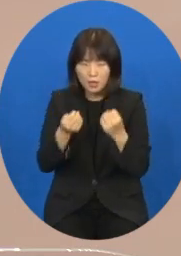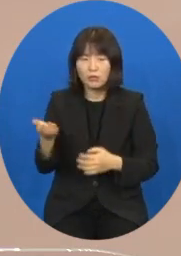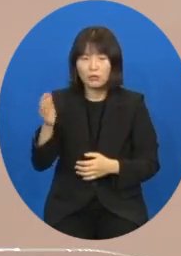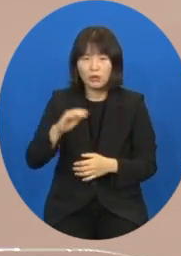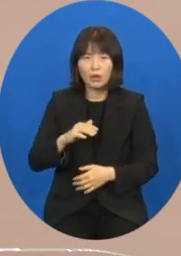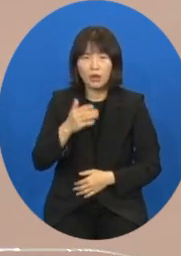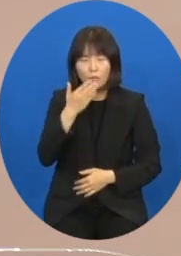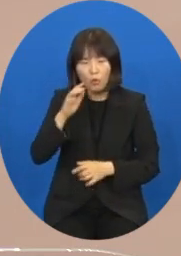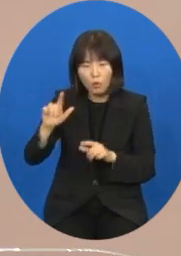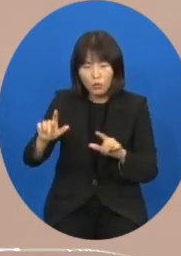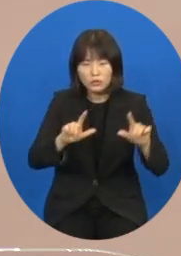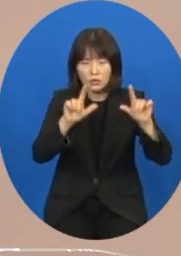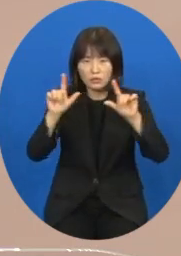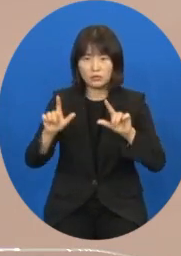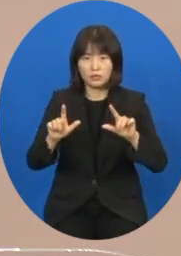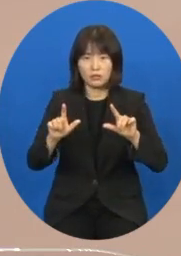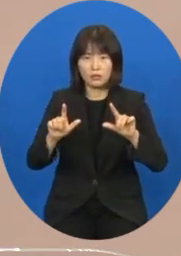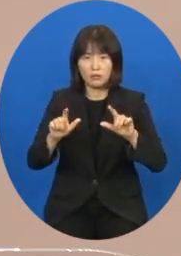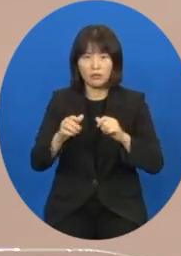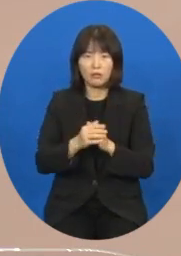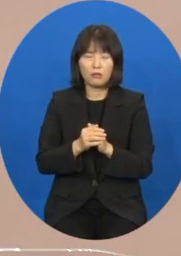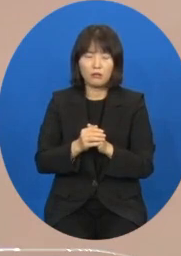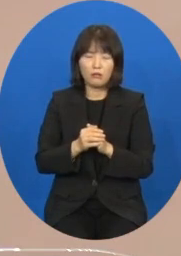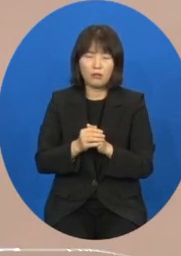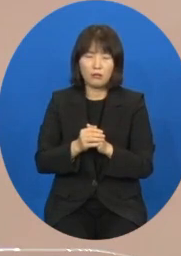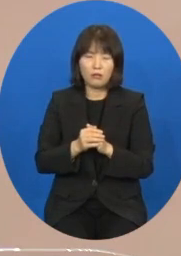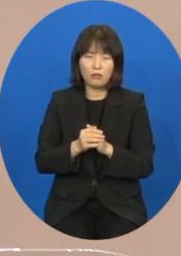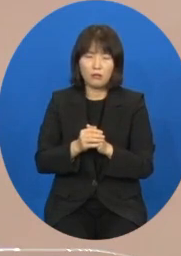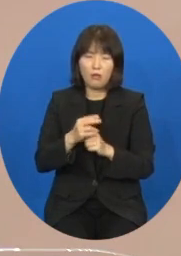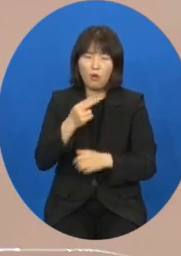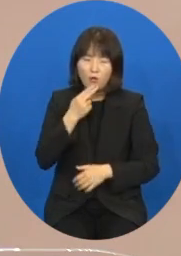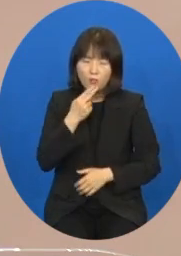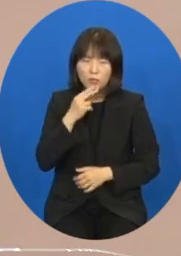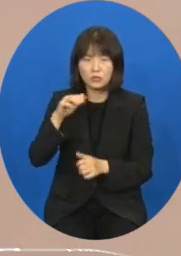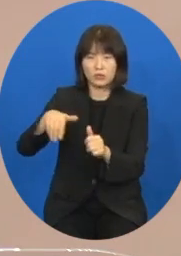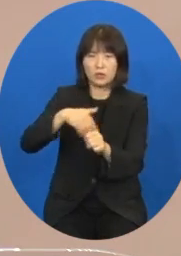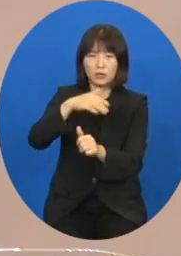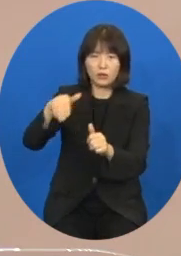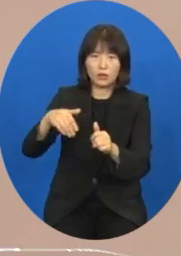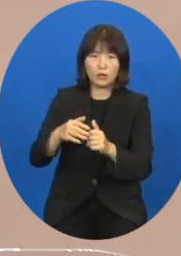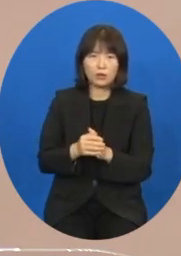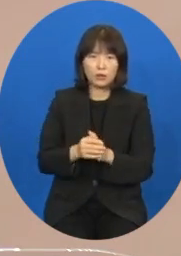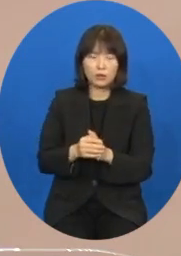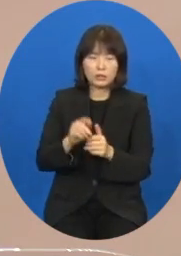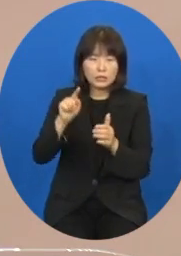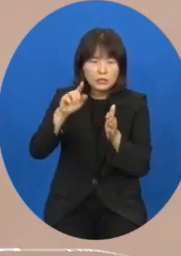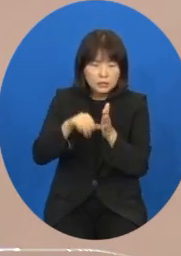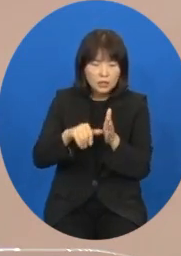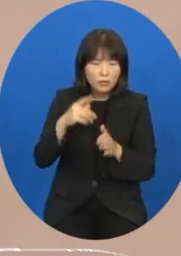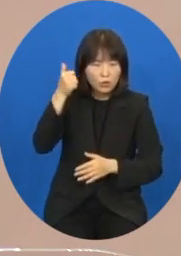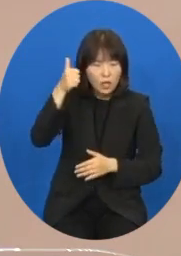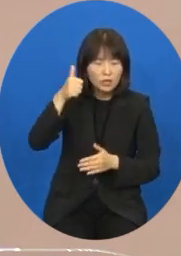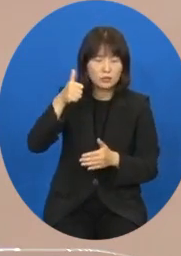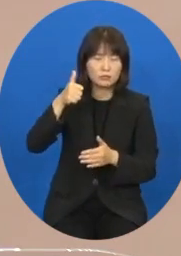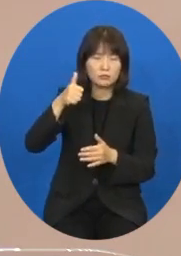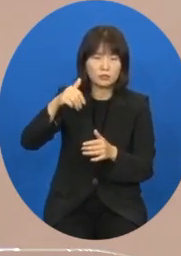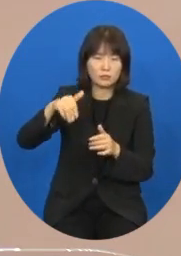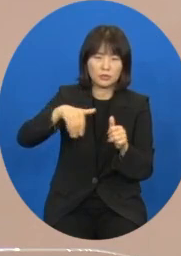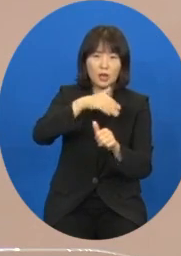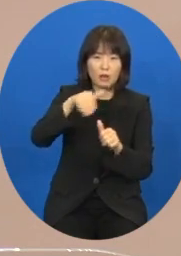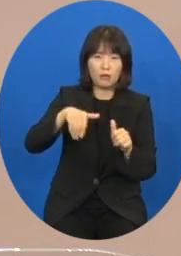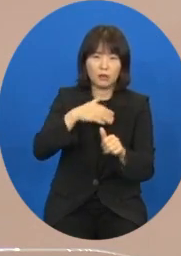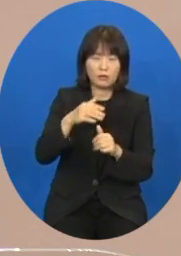사는 게 실제로 없는 상황이었습니다. 그때 당시에 목회자의 형편이에요.